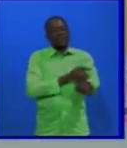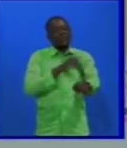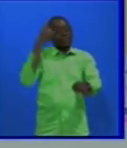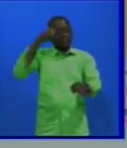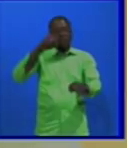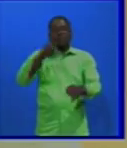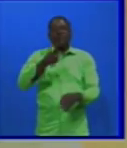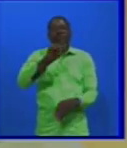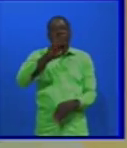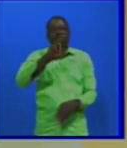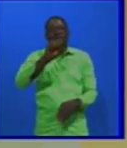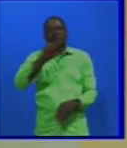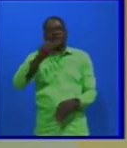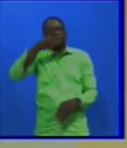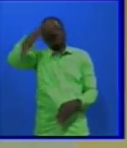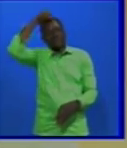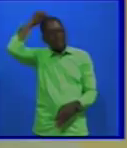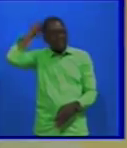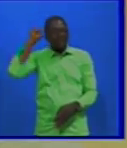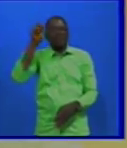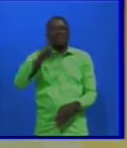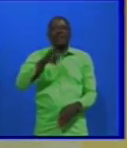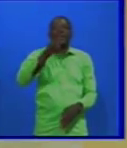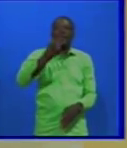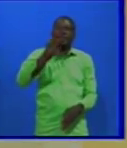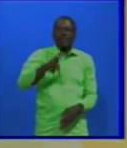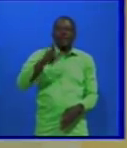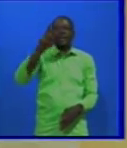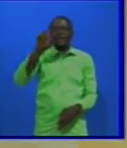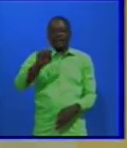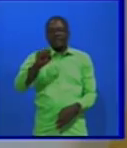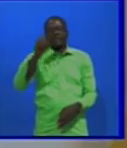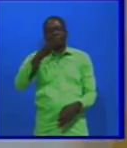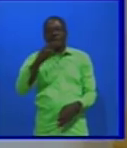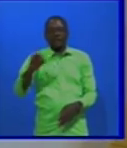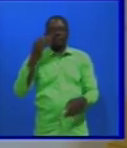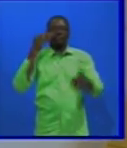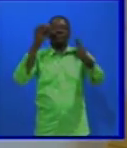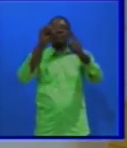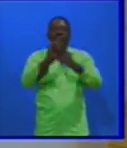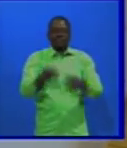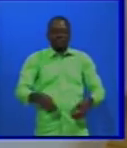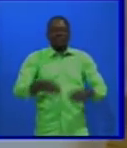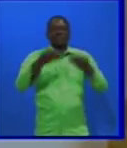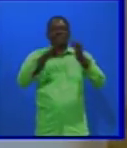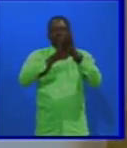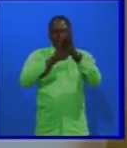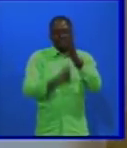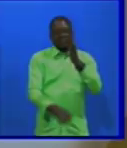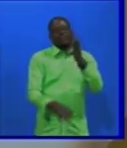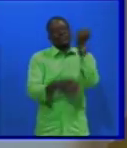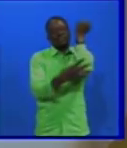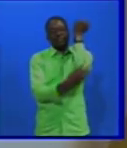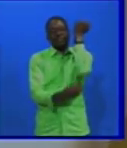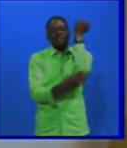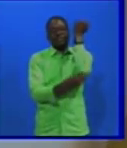pastorales du Sahel, PDPS Burkina, a pour objectif de contribuer à la réduction de la pauvreté et